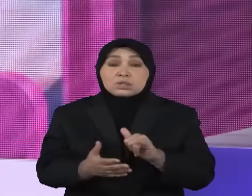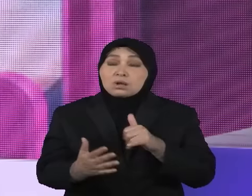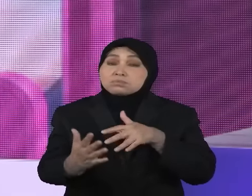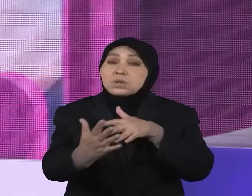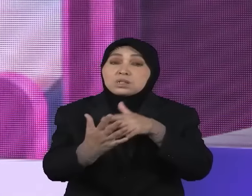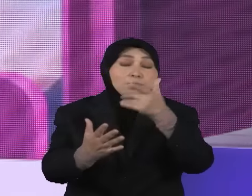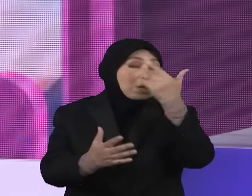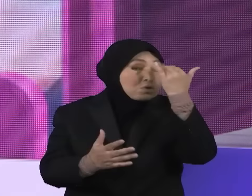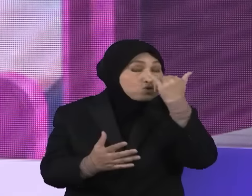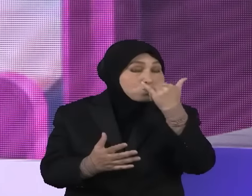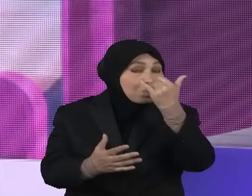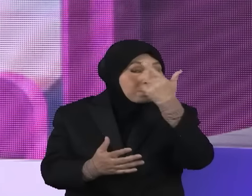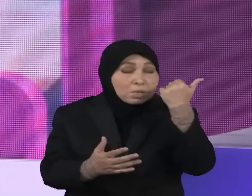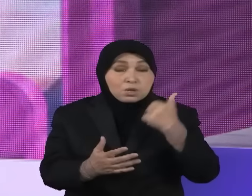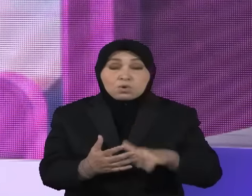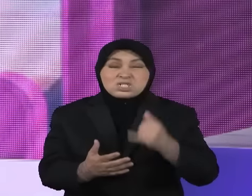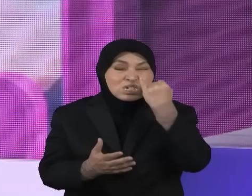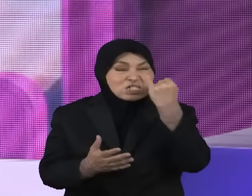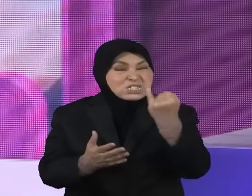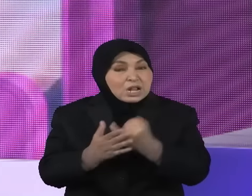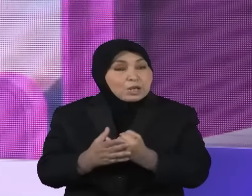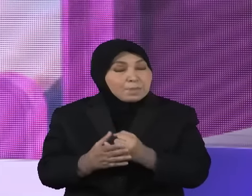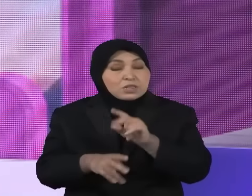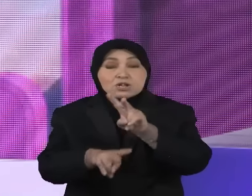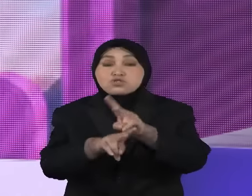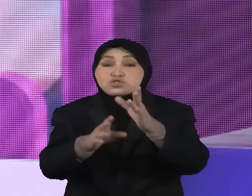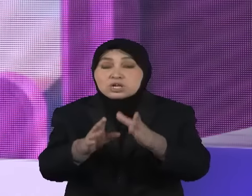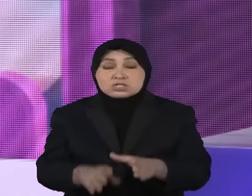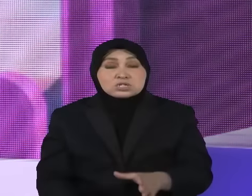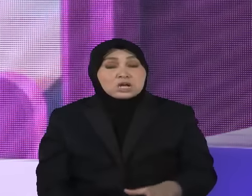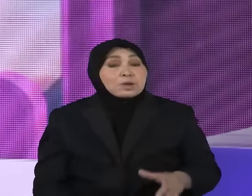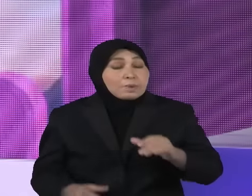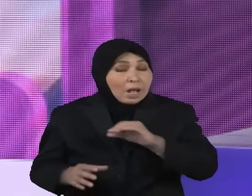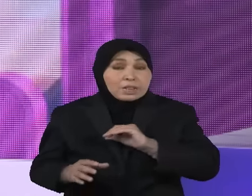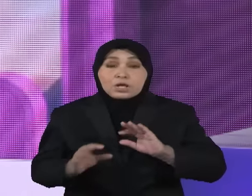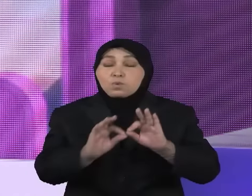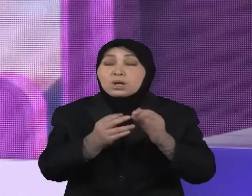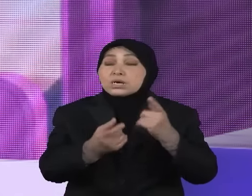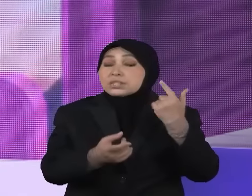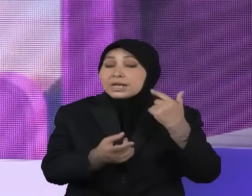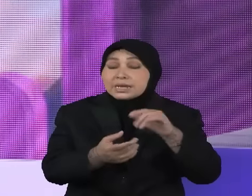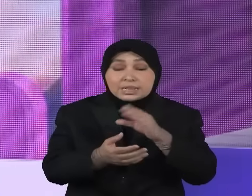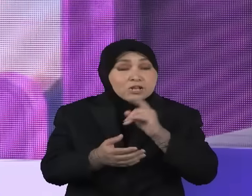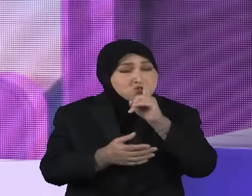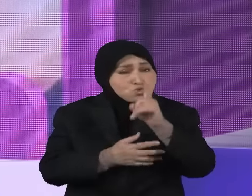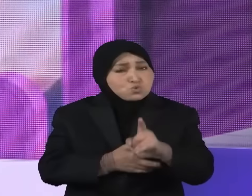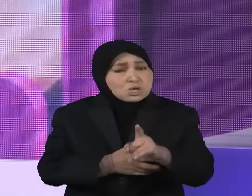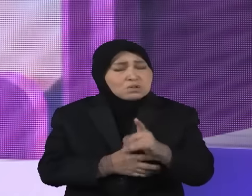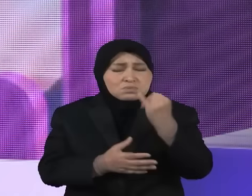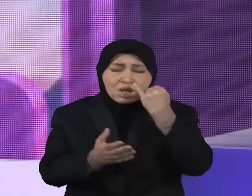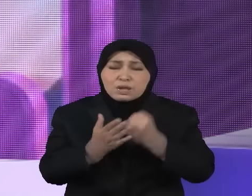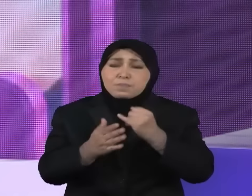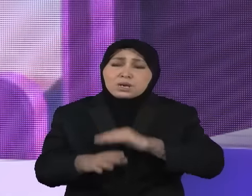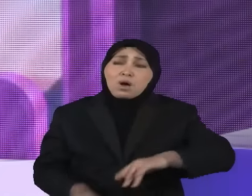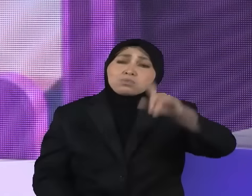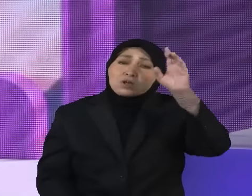terhalang disebabkan oleh kezaliman saksi al-aulayan sebentar tadi. Dan yang sudah pastinya zalim kepada